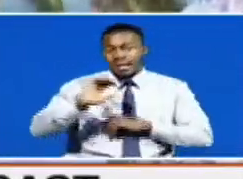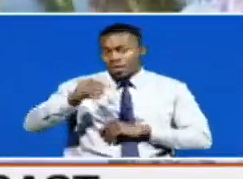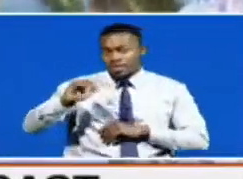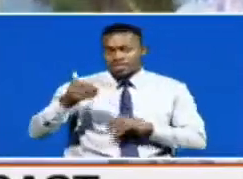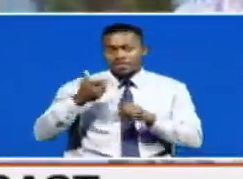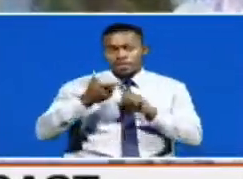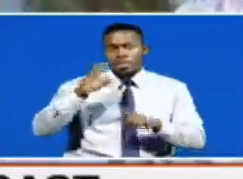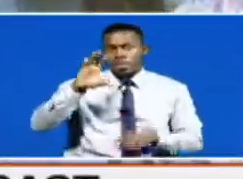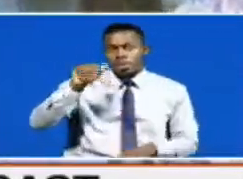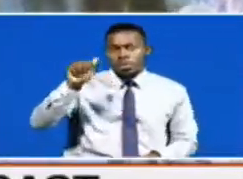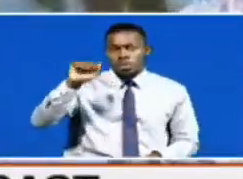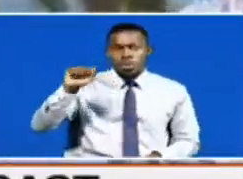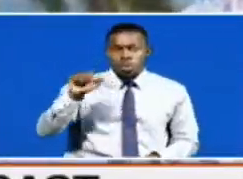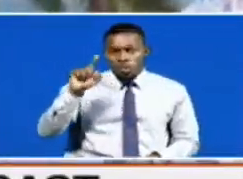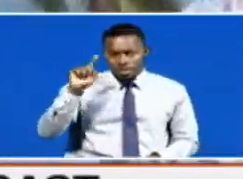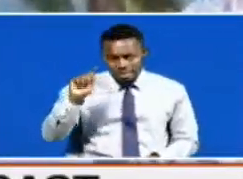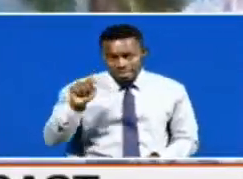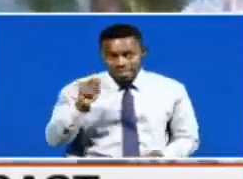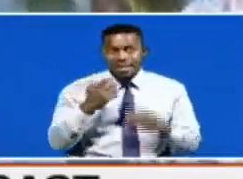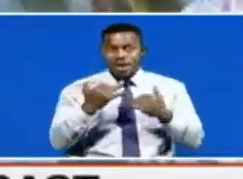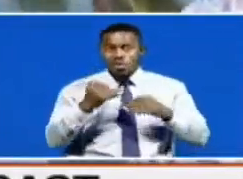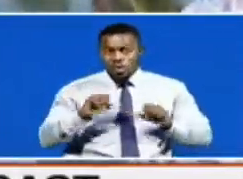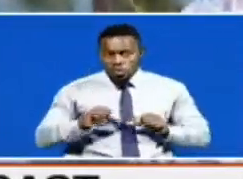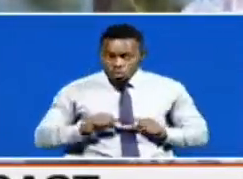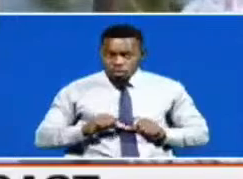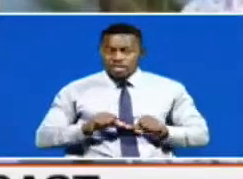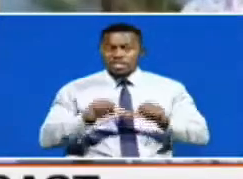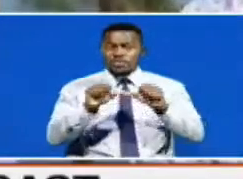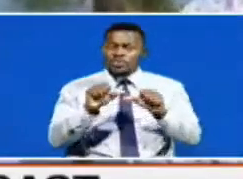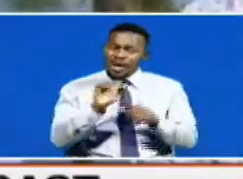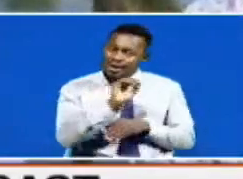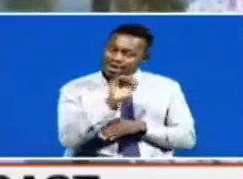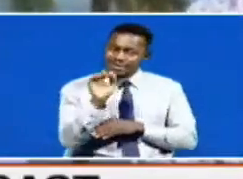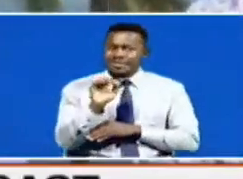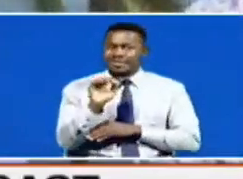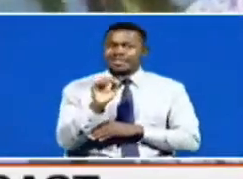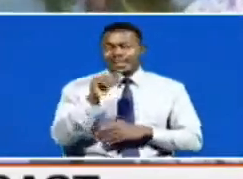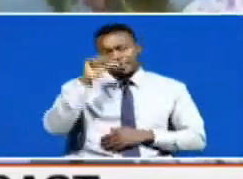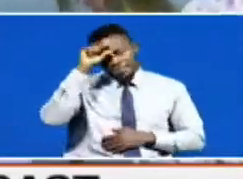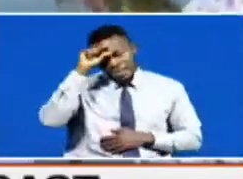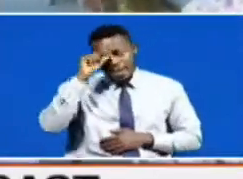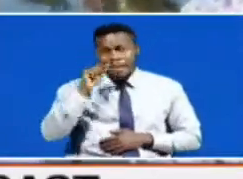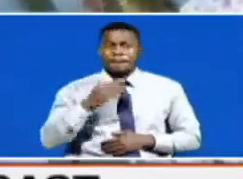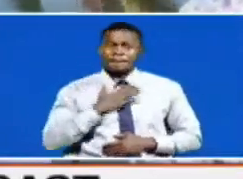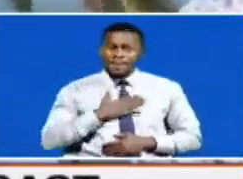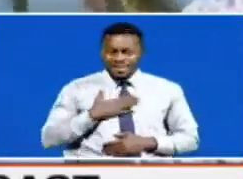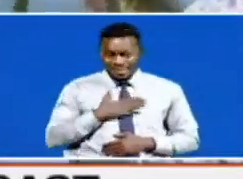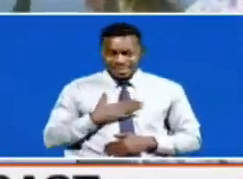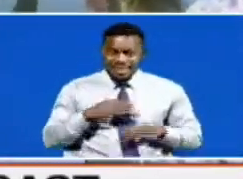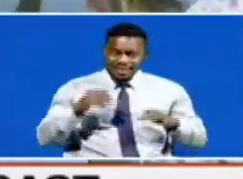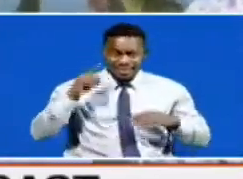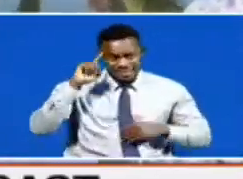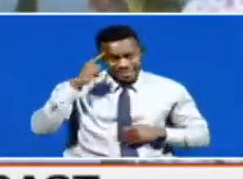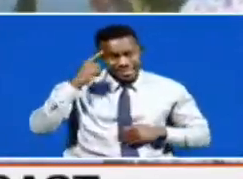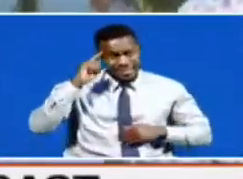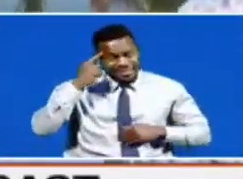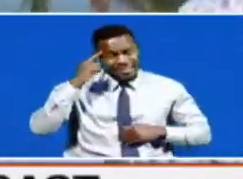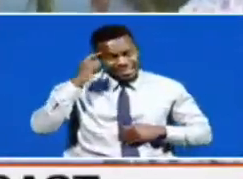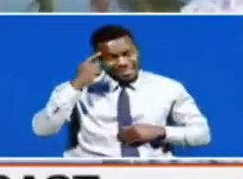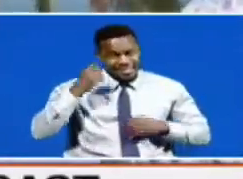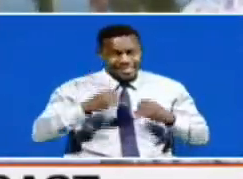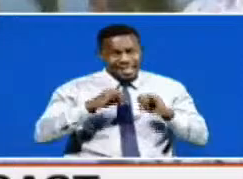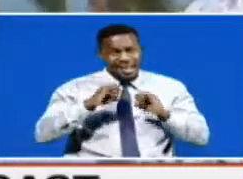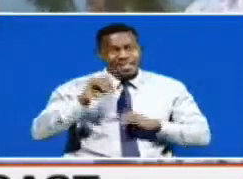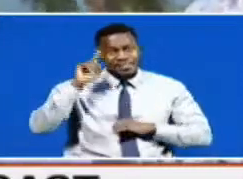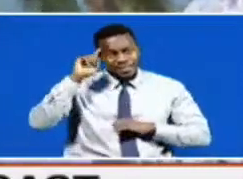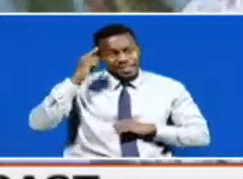kuwa tunazidi kuiomba serikali iweze kufikiria tena na kuweza kuweka